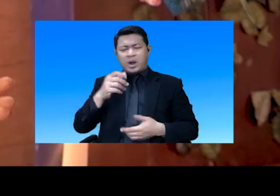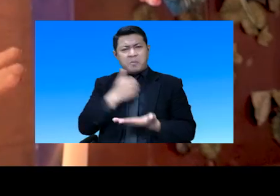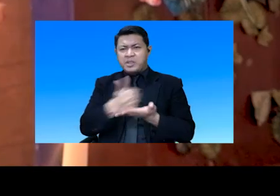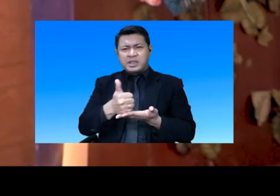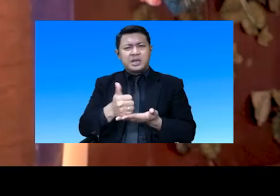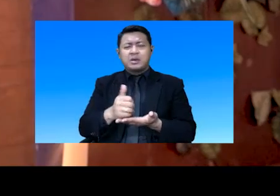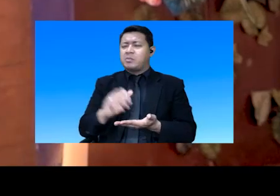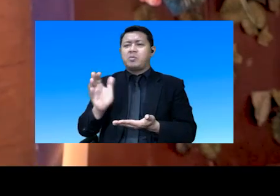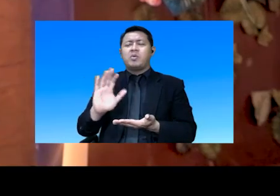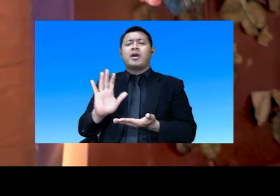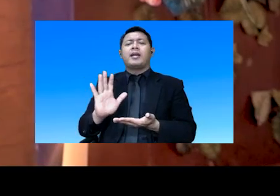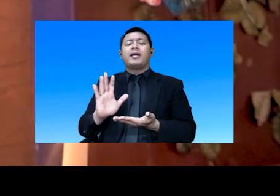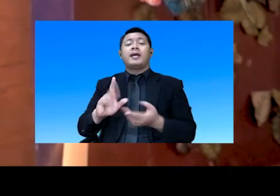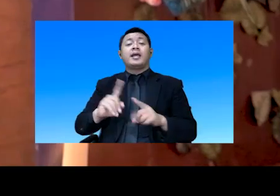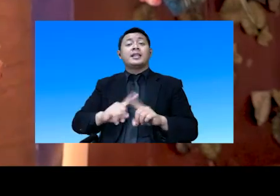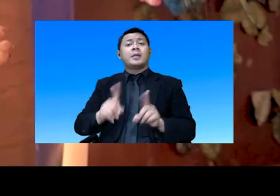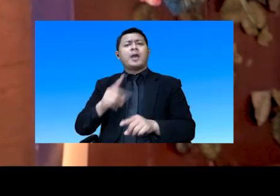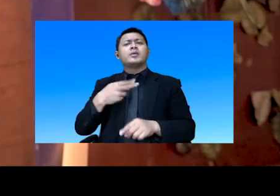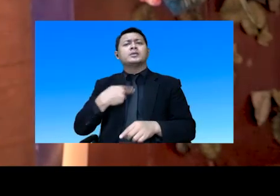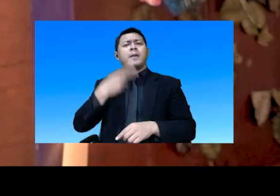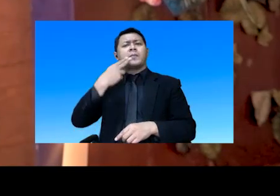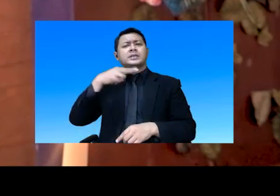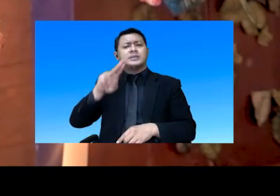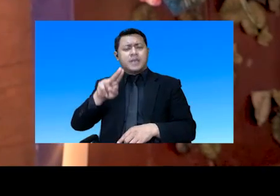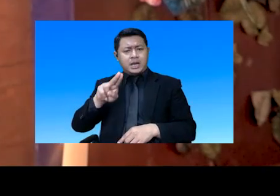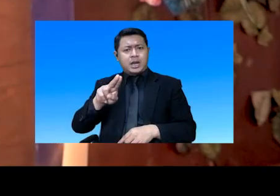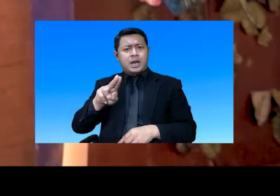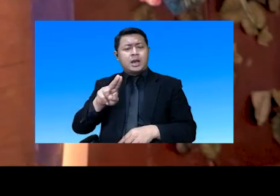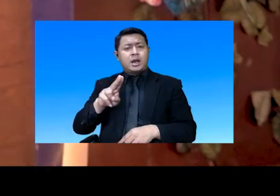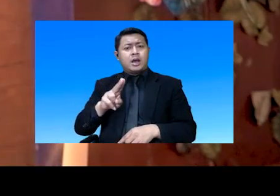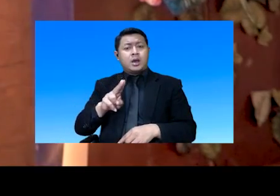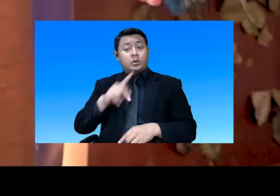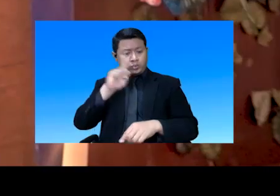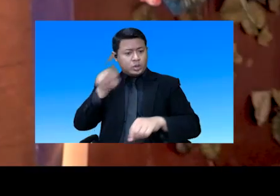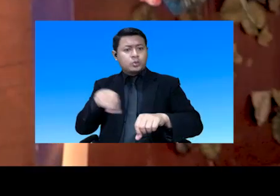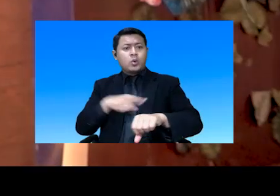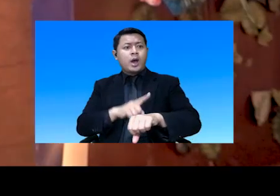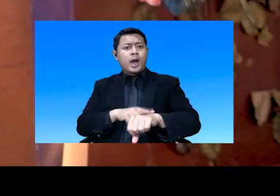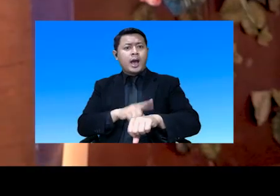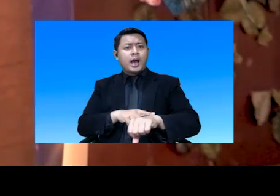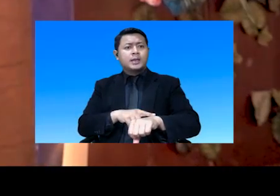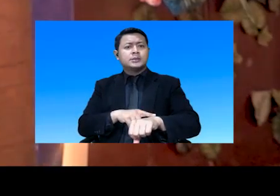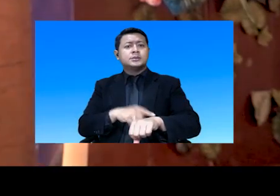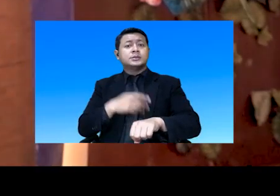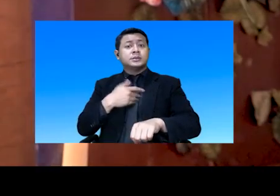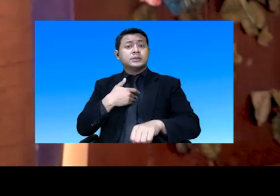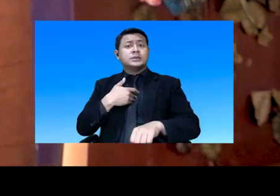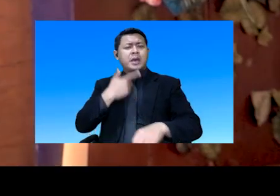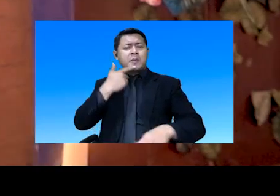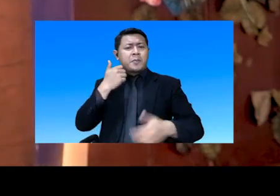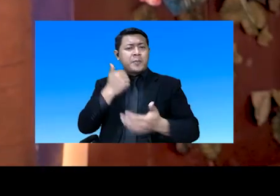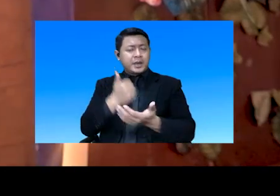Tetapi ada satu keyakinan bahwa pada suatu hari saya akan